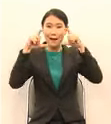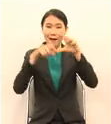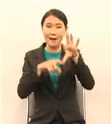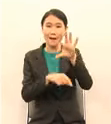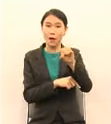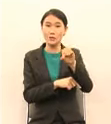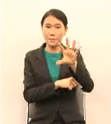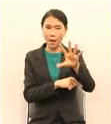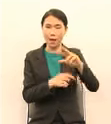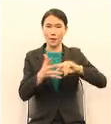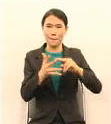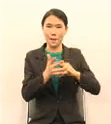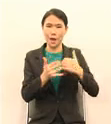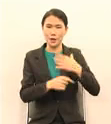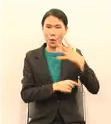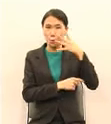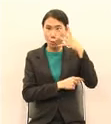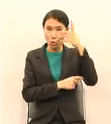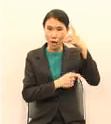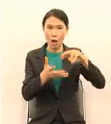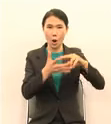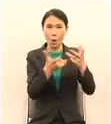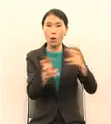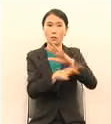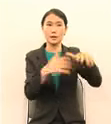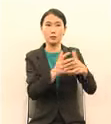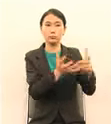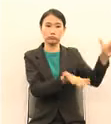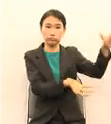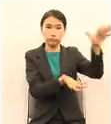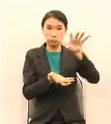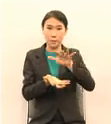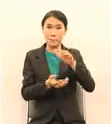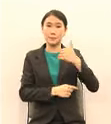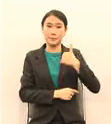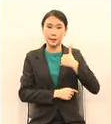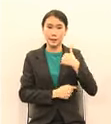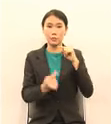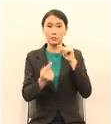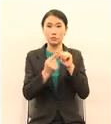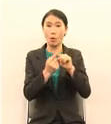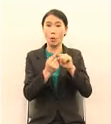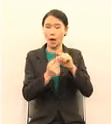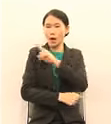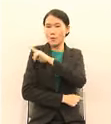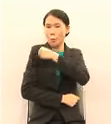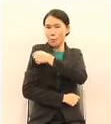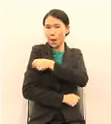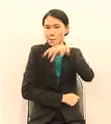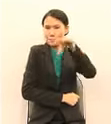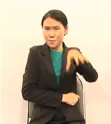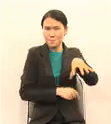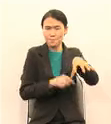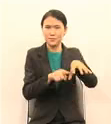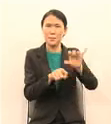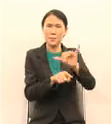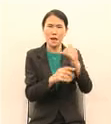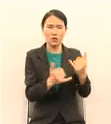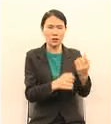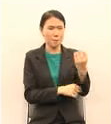ที่อีกรอบหนึ่งในวันพรุ่งนี้นะครับนั้นหลายๆพื้นที่ในโรงพยาบาลอาจจะบอกว่าเหลือใช้ประม